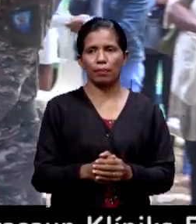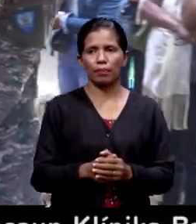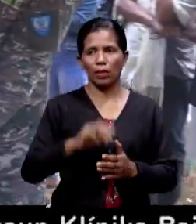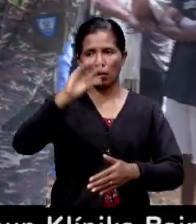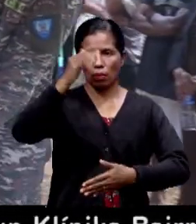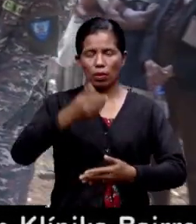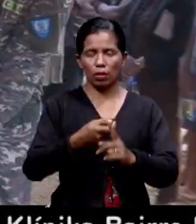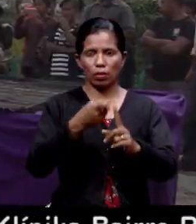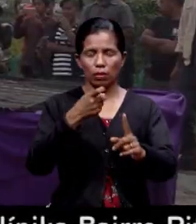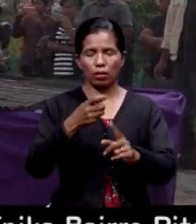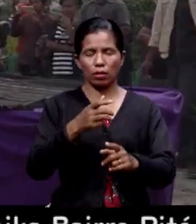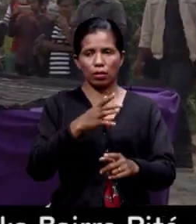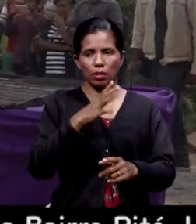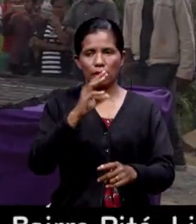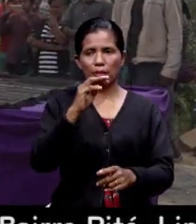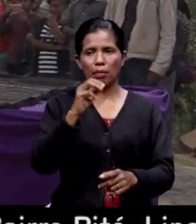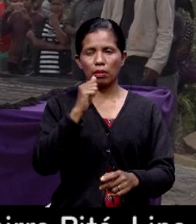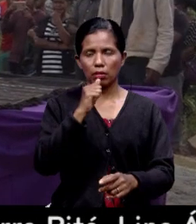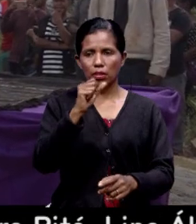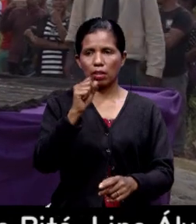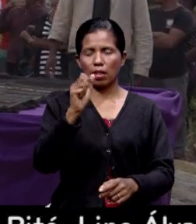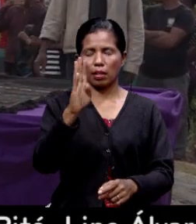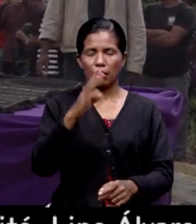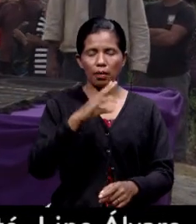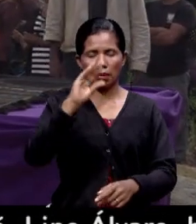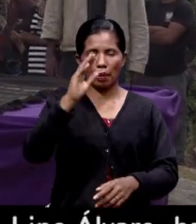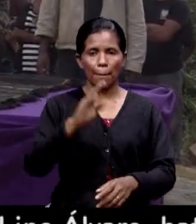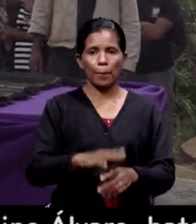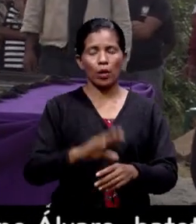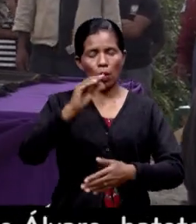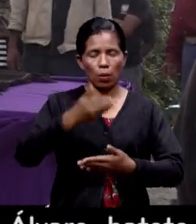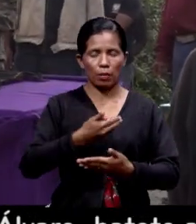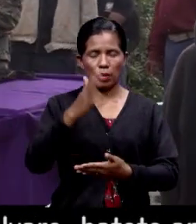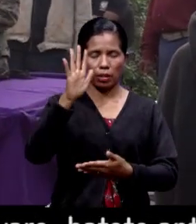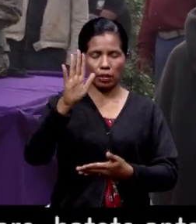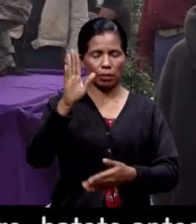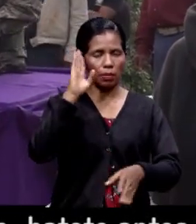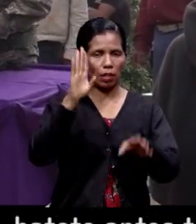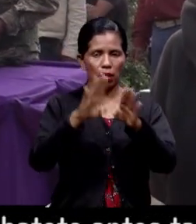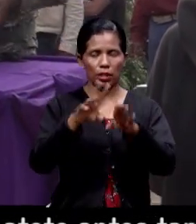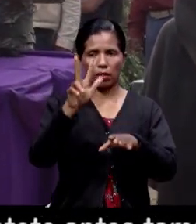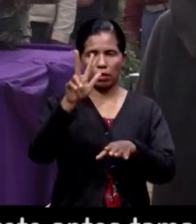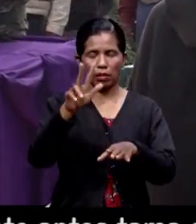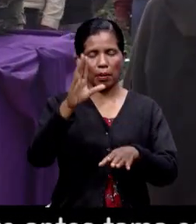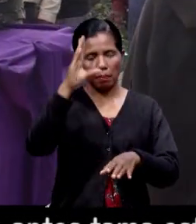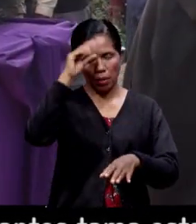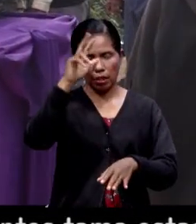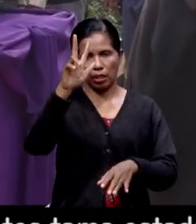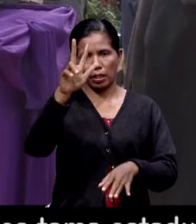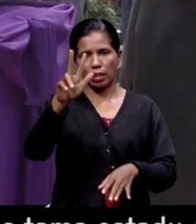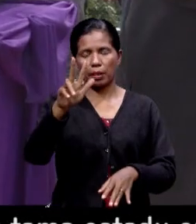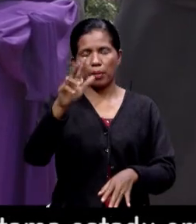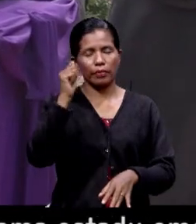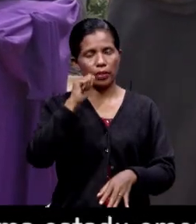aman mausabu no inan bilou. Matebian nudar oan bada lima husi maung alin naing balu mane lima no feto tolu.